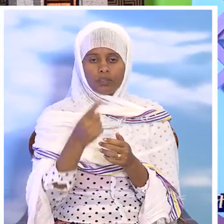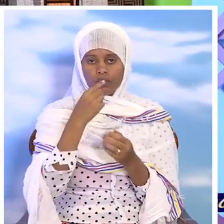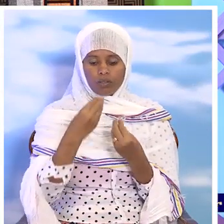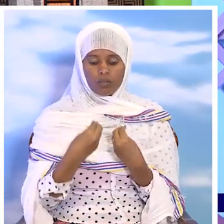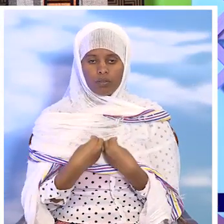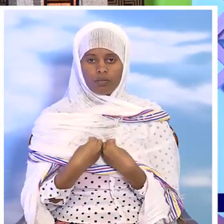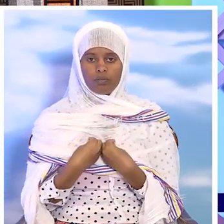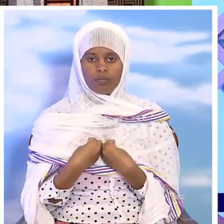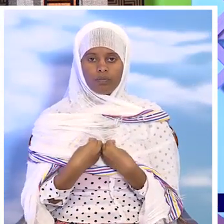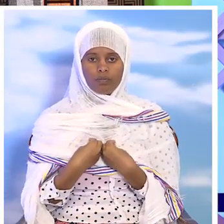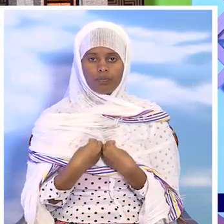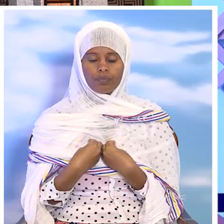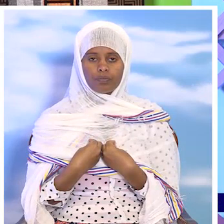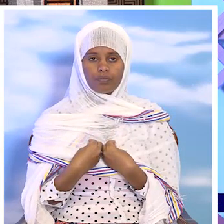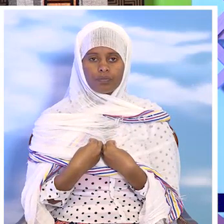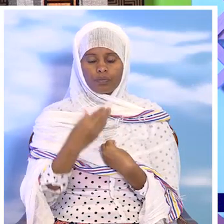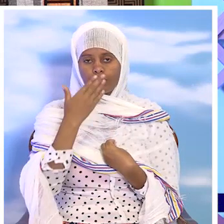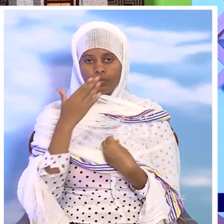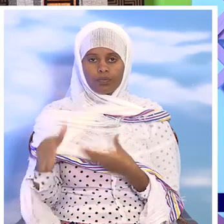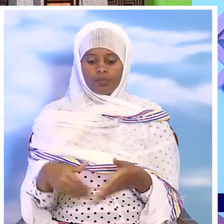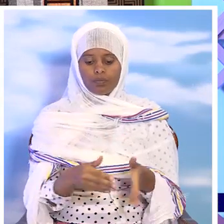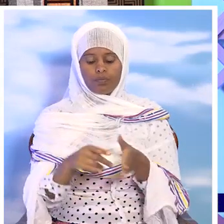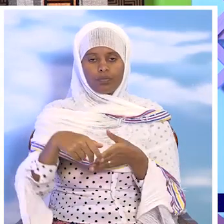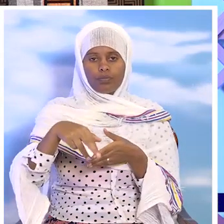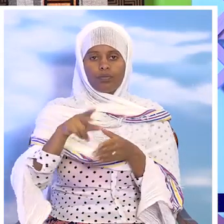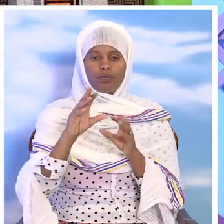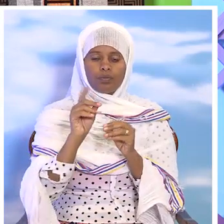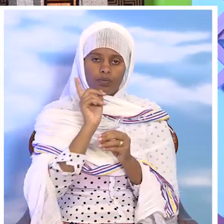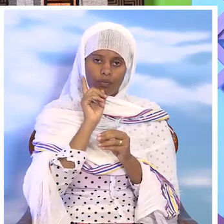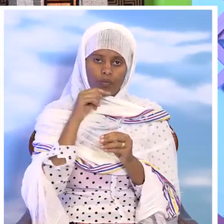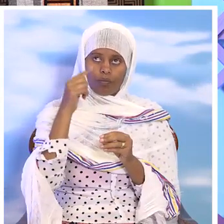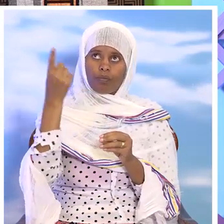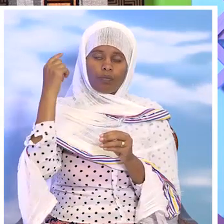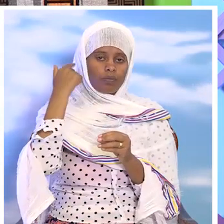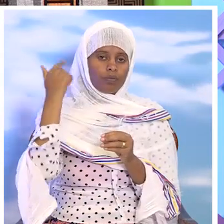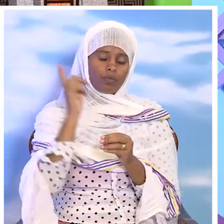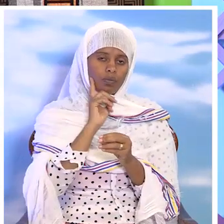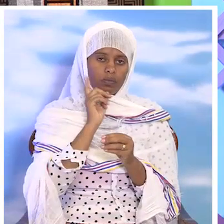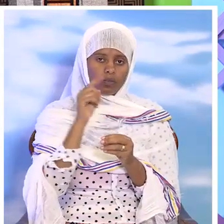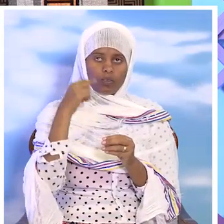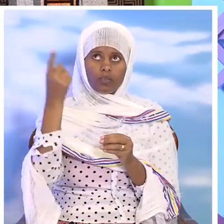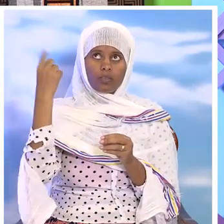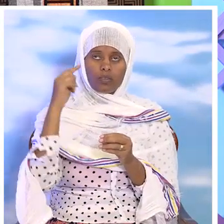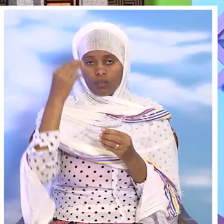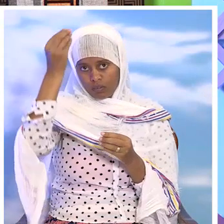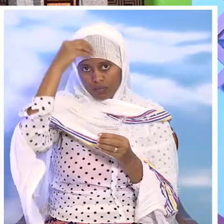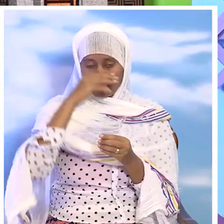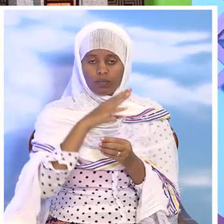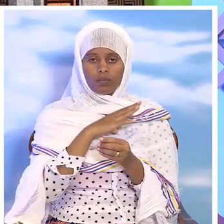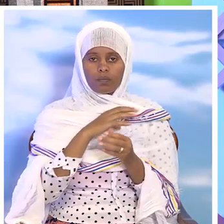ዝተባሃርናዮ ሰናይ መገዲ ንክንከይድ ኢና ኩሉ ግዜ ቃል እግዚኣብሔር ንሰምዕ፣ ኩሉ ግዜ ድማ ቃል እግዚኣብሔር እንምሃር።